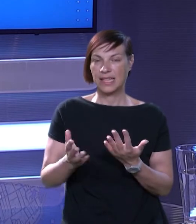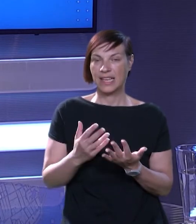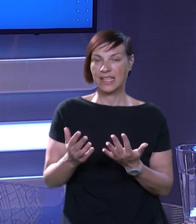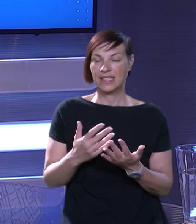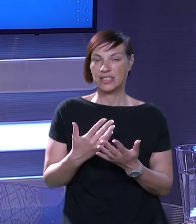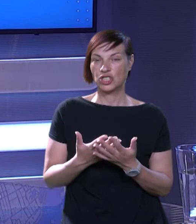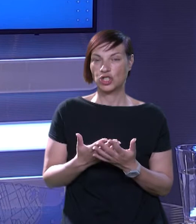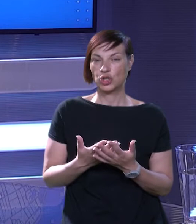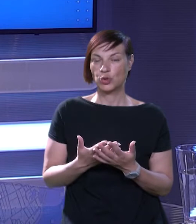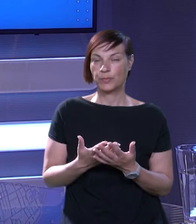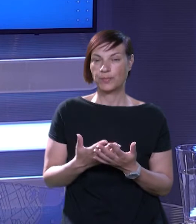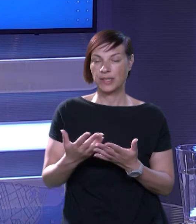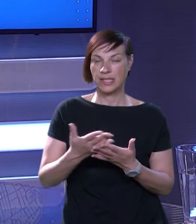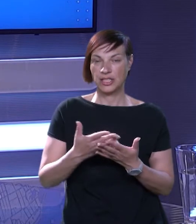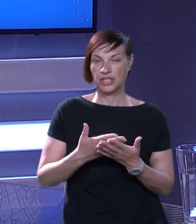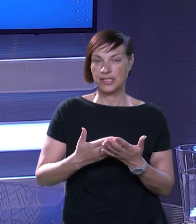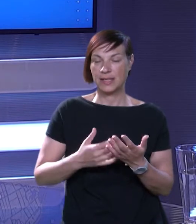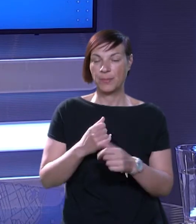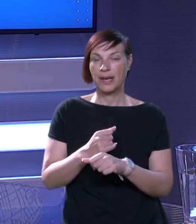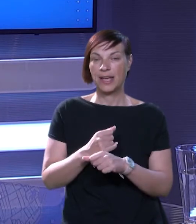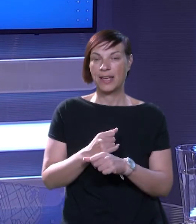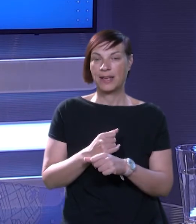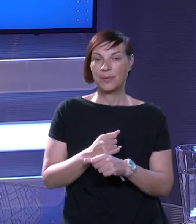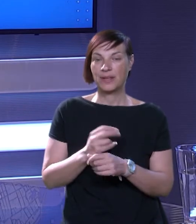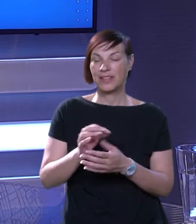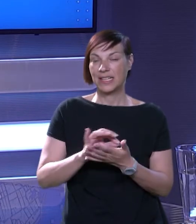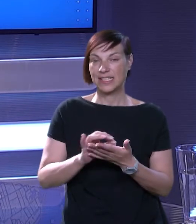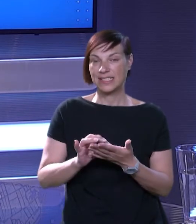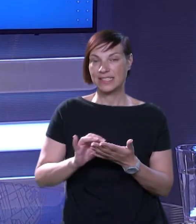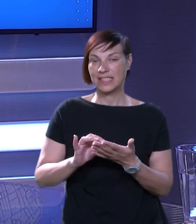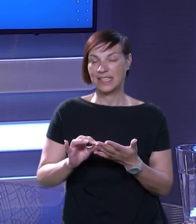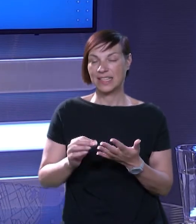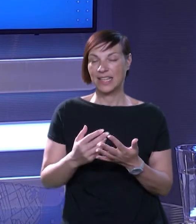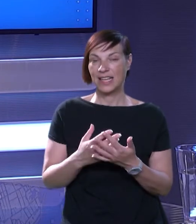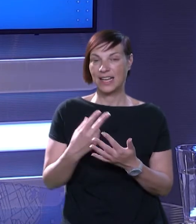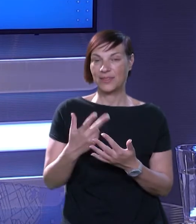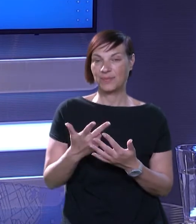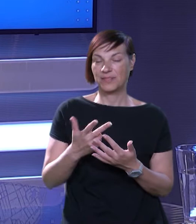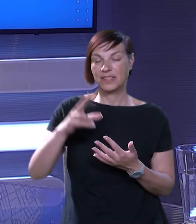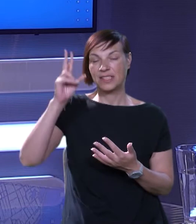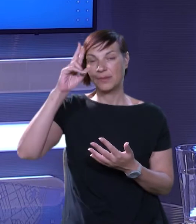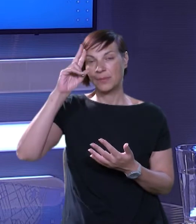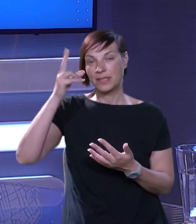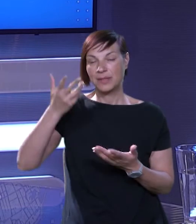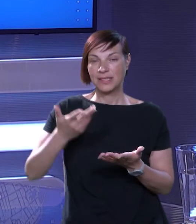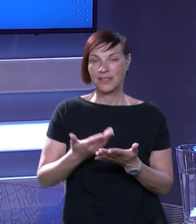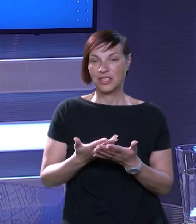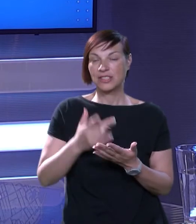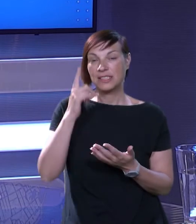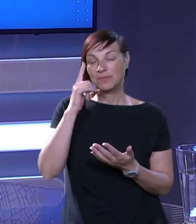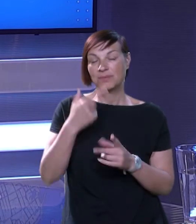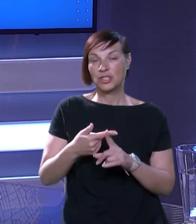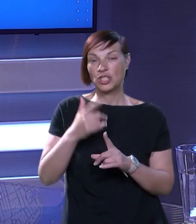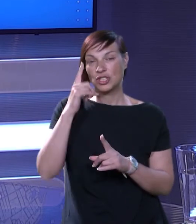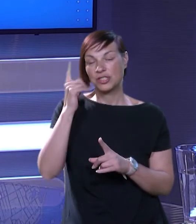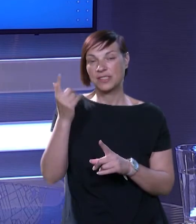i neku sam konstrukciju napravila. Nešto sam nacrtala i napisala sam kao tri perspektive. To se točno